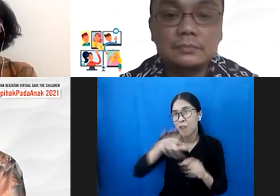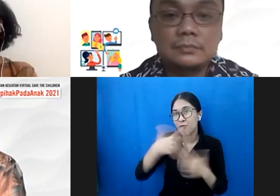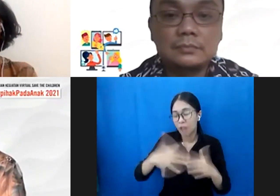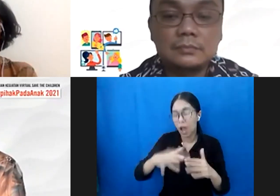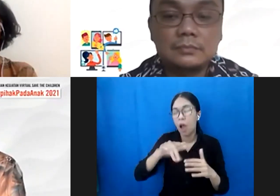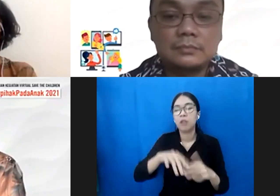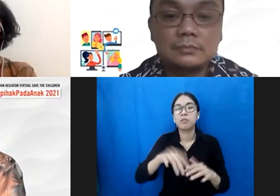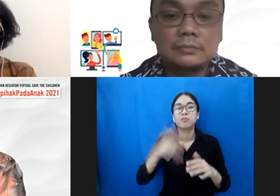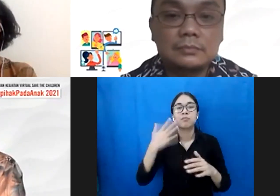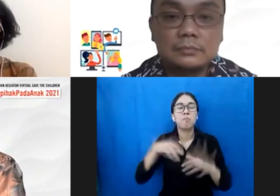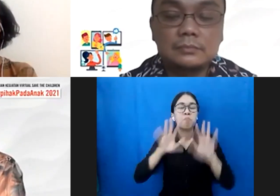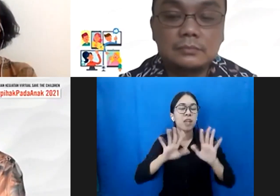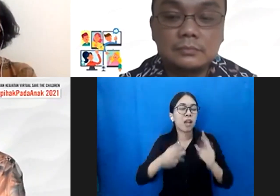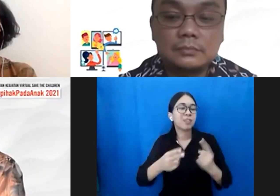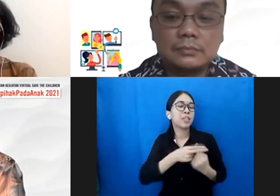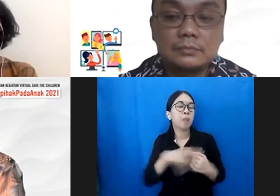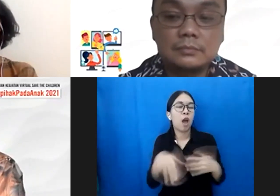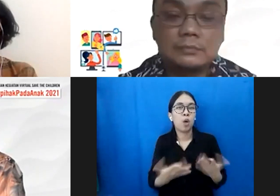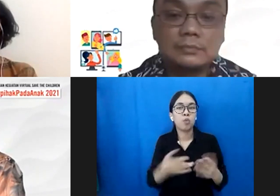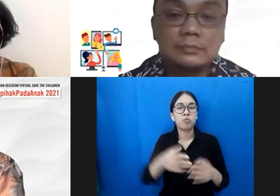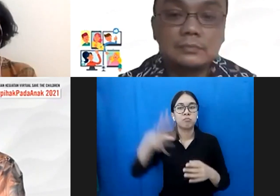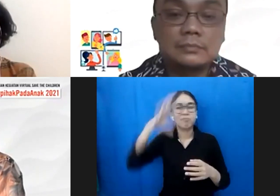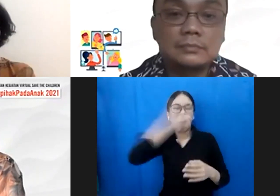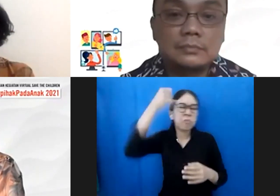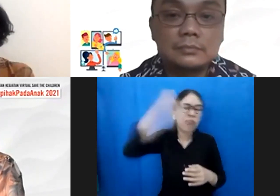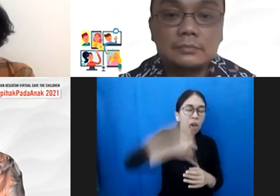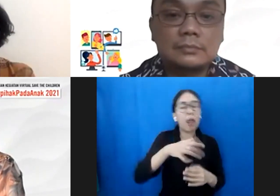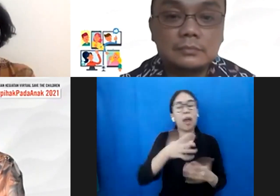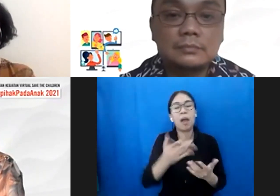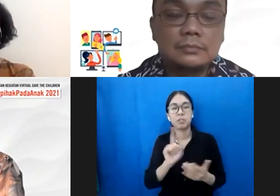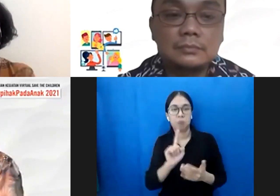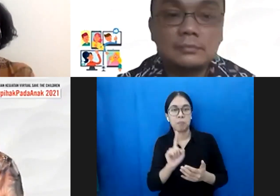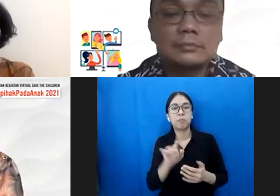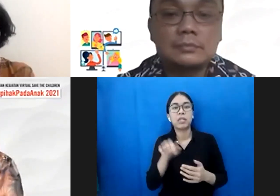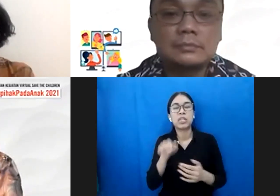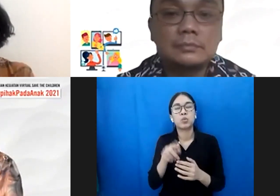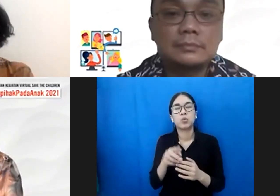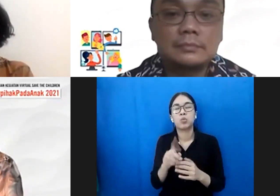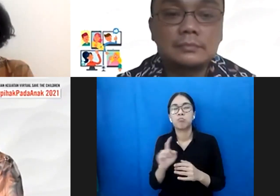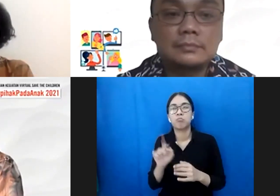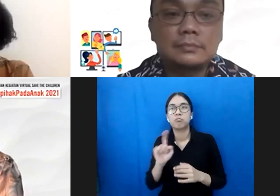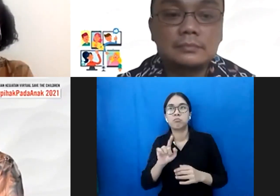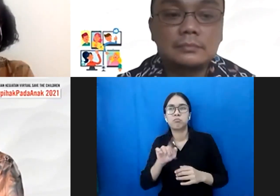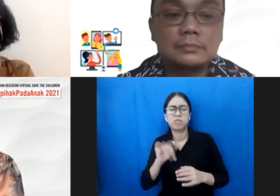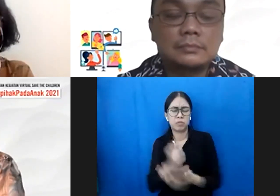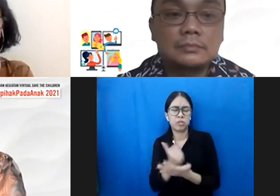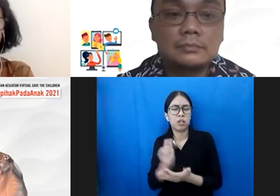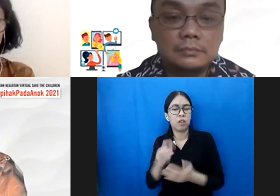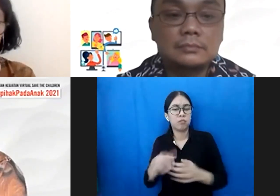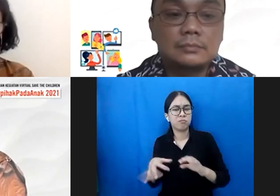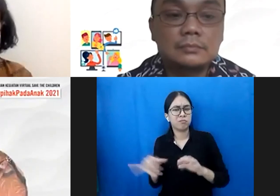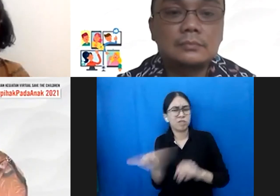sekali stigma, salah paham terkait hal ini munculnya dari hal itu gitu, karena sebenarnya itu sama pentingnya, dan itu fisik